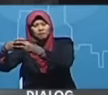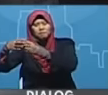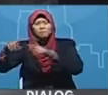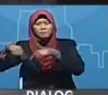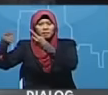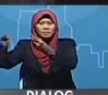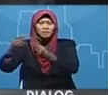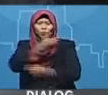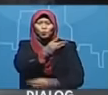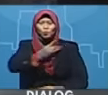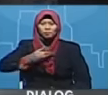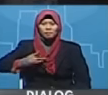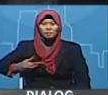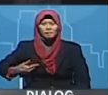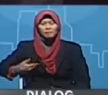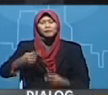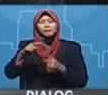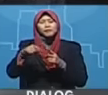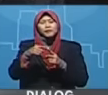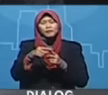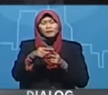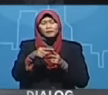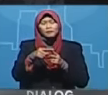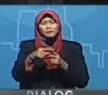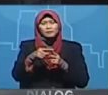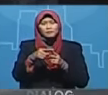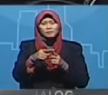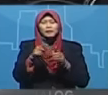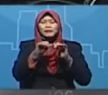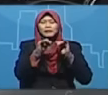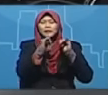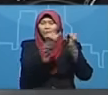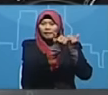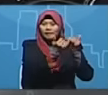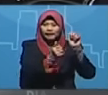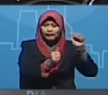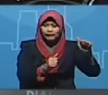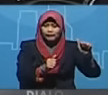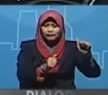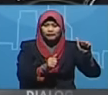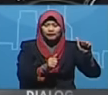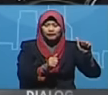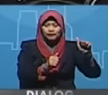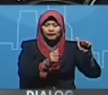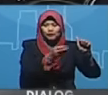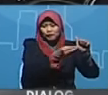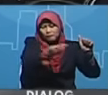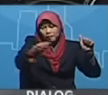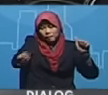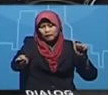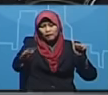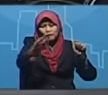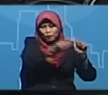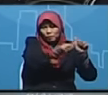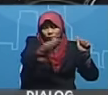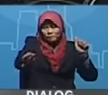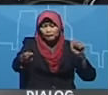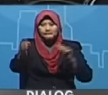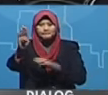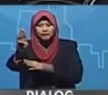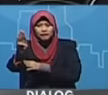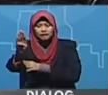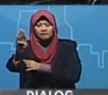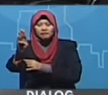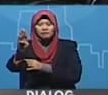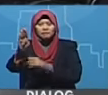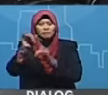Jadi ini yang berlaku. Jadi apabila berlaku dan sebagainya, syarikat yang A tadi dah bagi kepada syarikat B, akhirnya tidak dapat persetujuan,